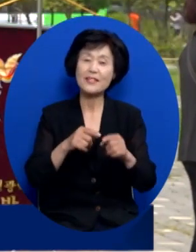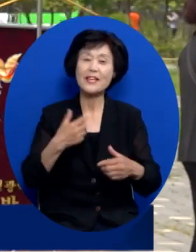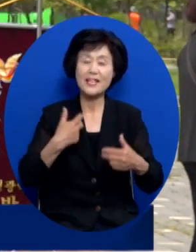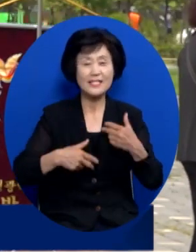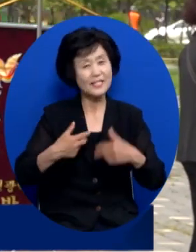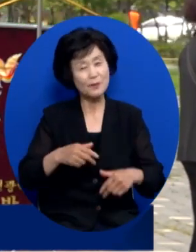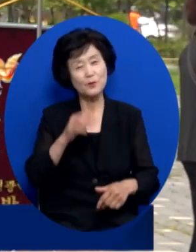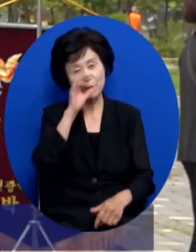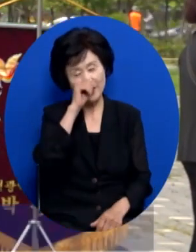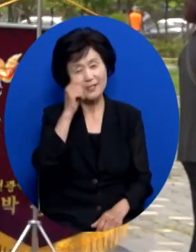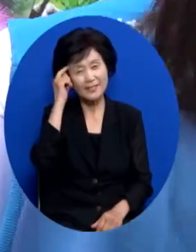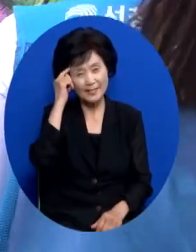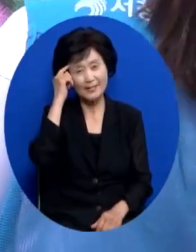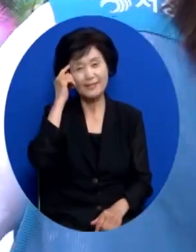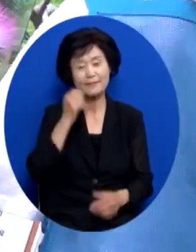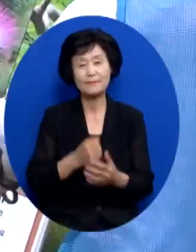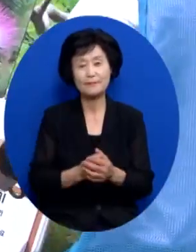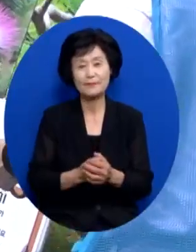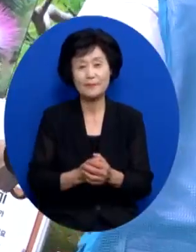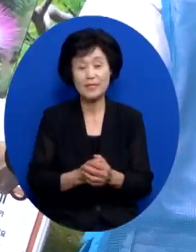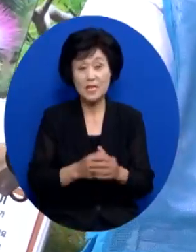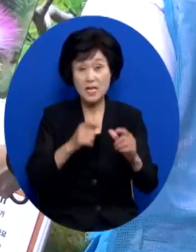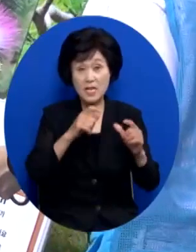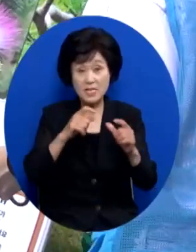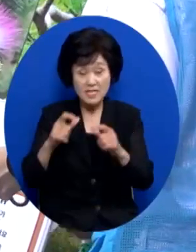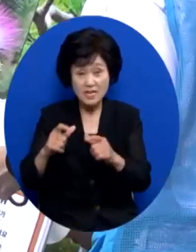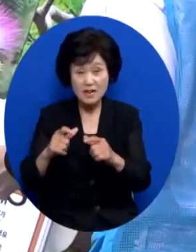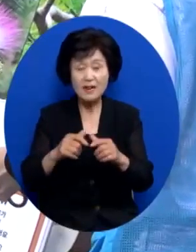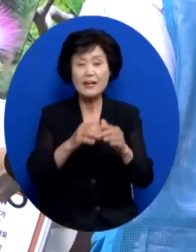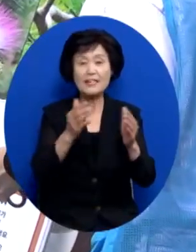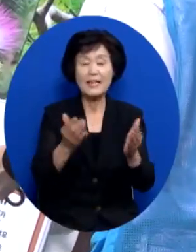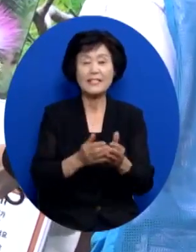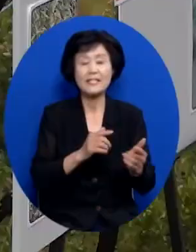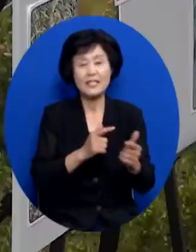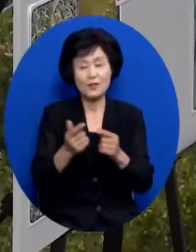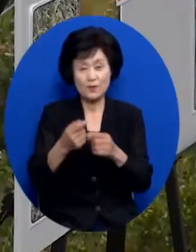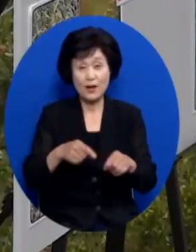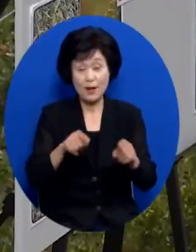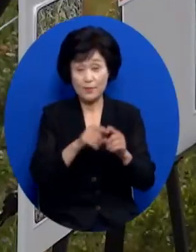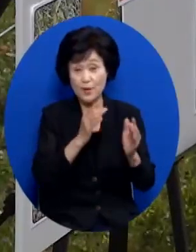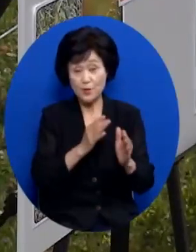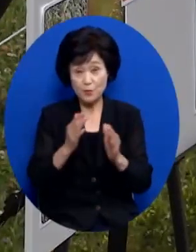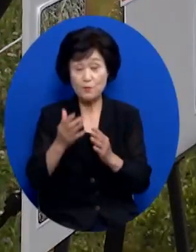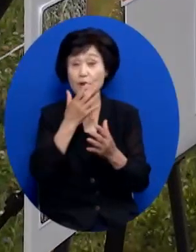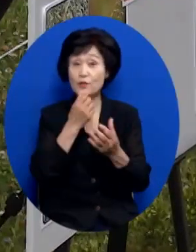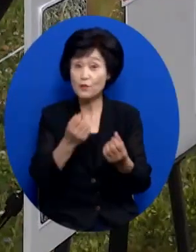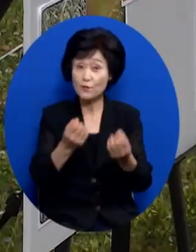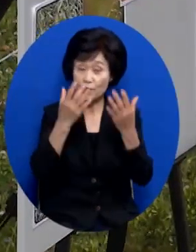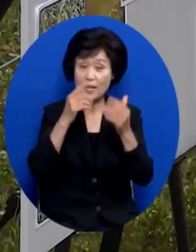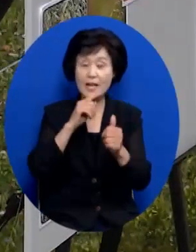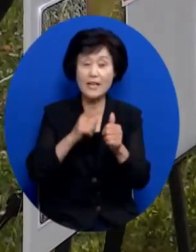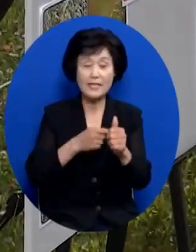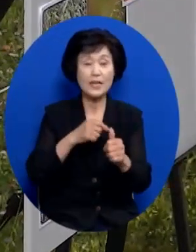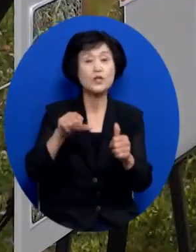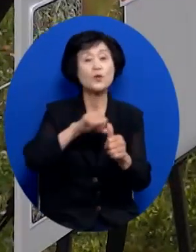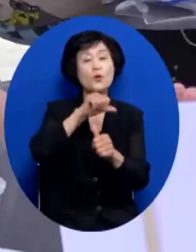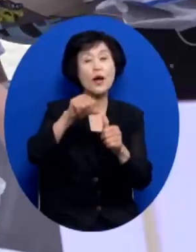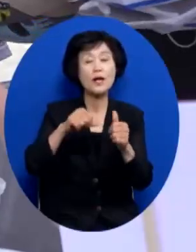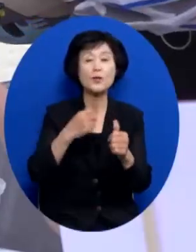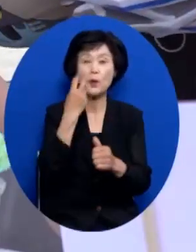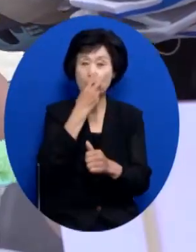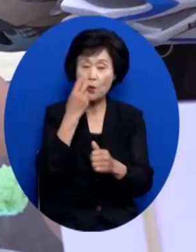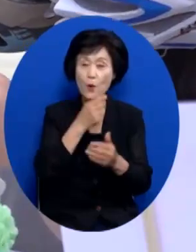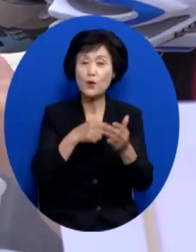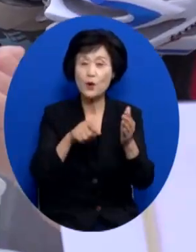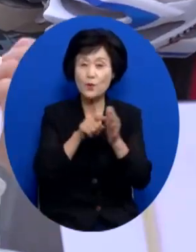그렇게 진행해 보았습니다. 지역의 기관, 단체들과 함께 준비한 축제에는 자연 환경 보호를 위한 다양한 체험